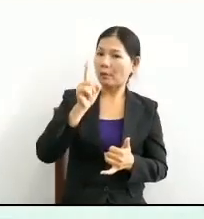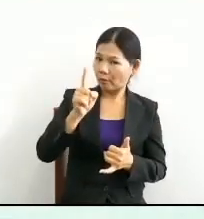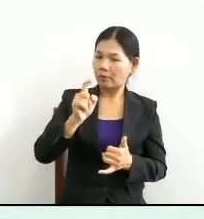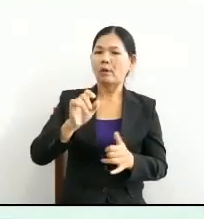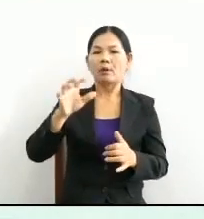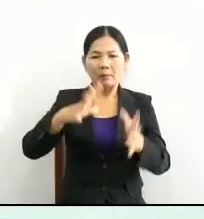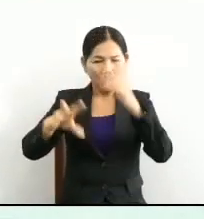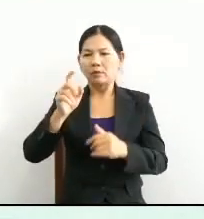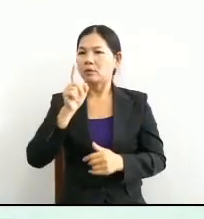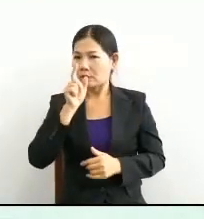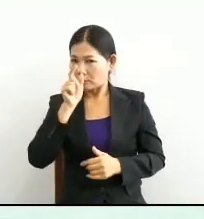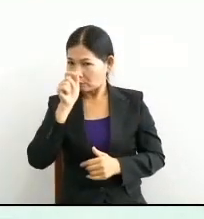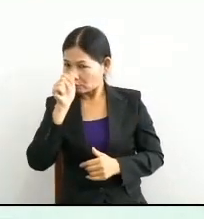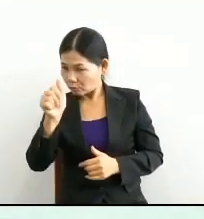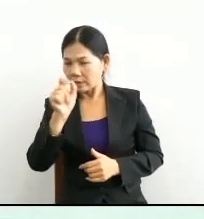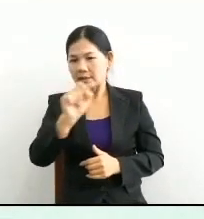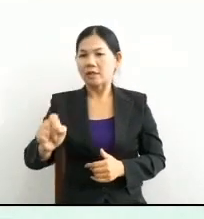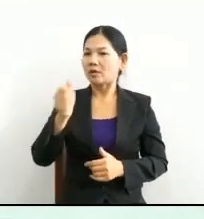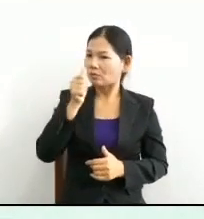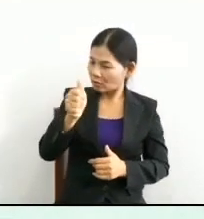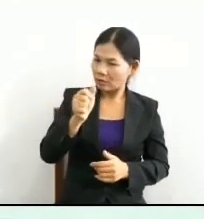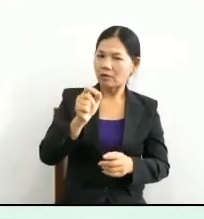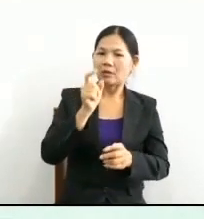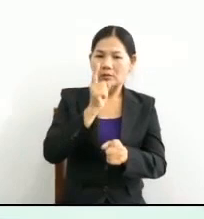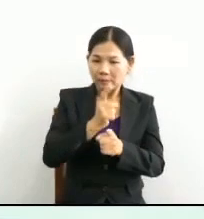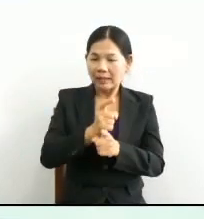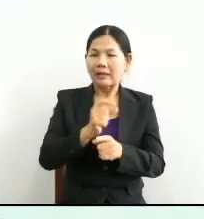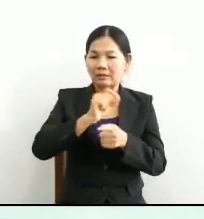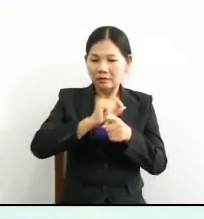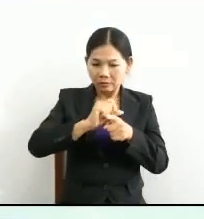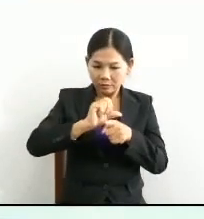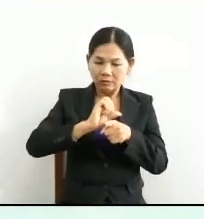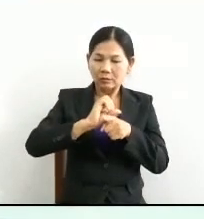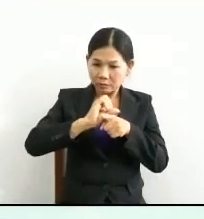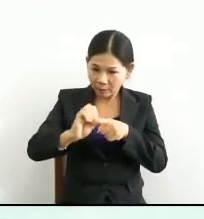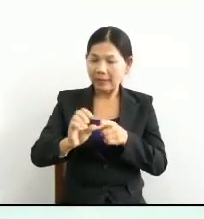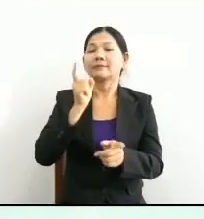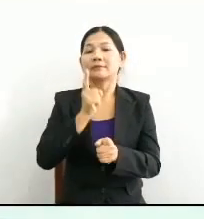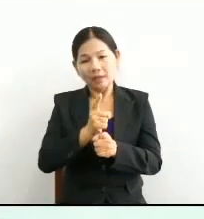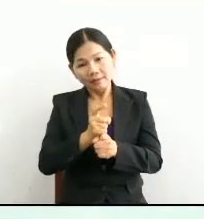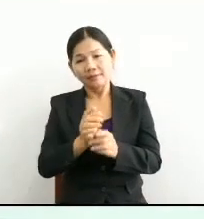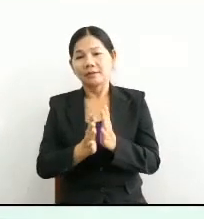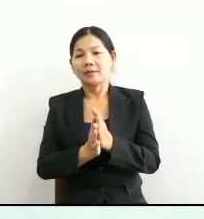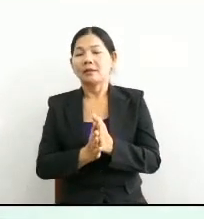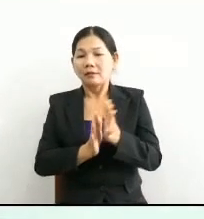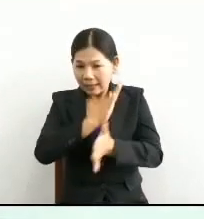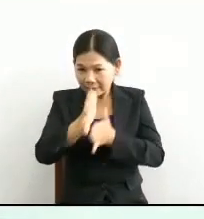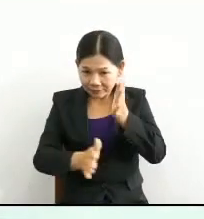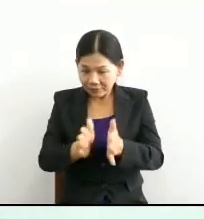nhìn bạn là ồ sẽ sợ sẽ thưa làm hạt tấm trời nè mình tâm là lịch mùi con ai ăn mà sợ